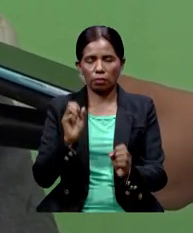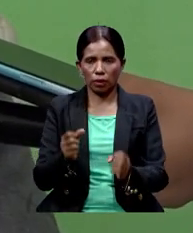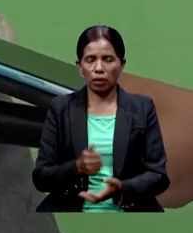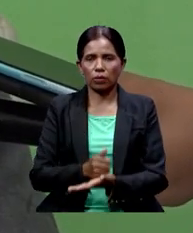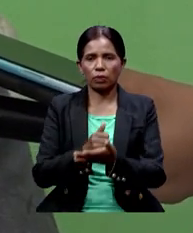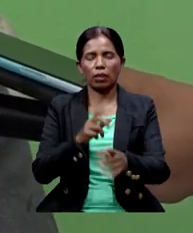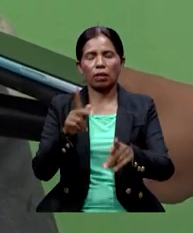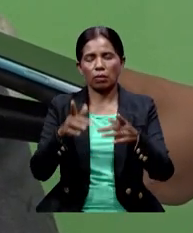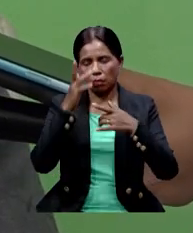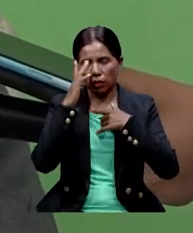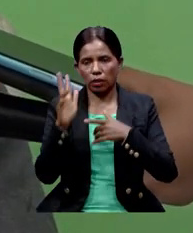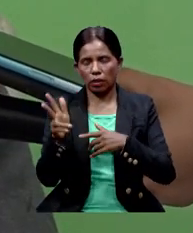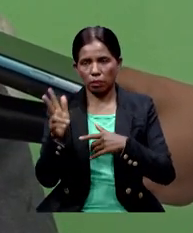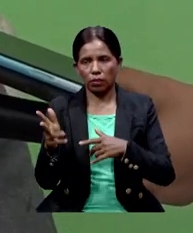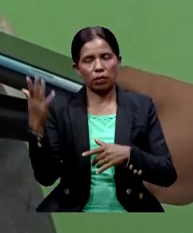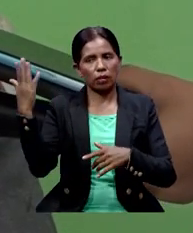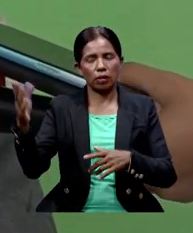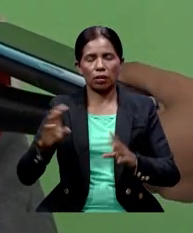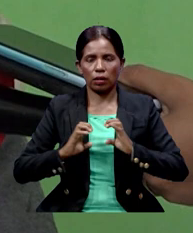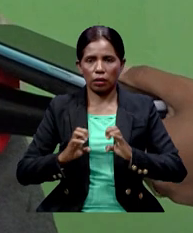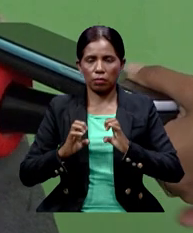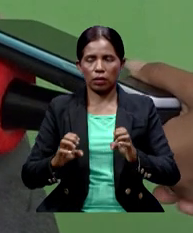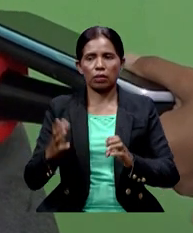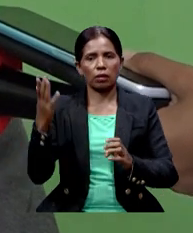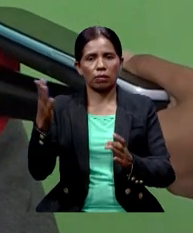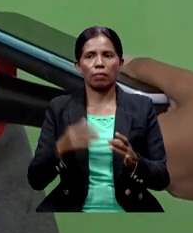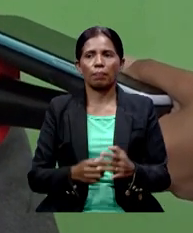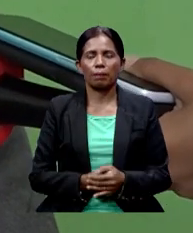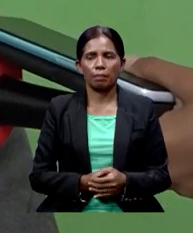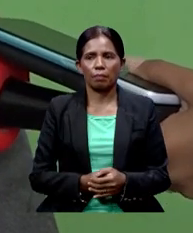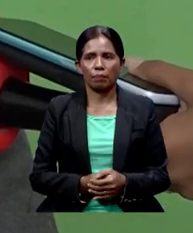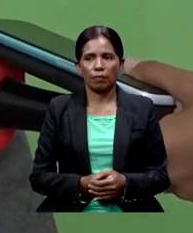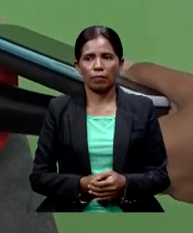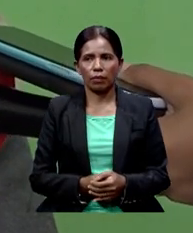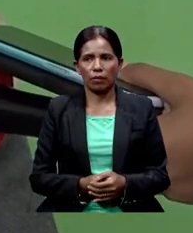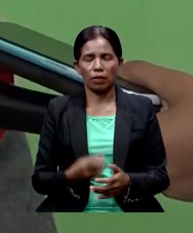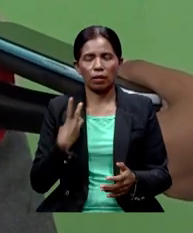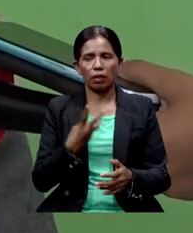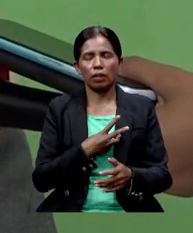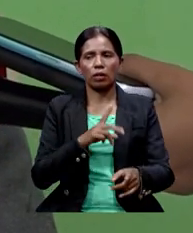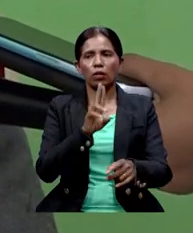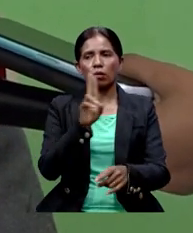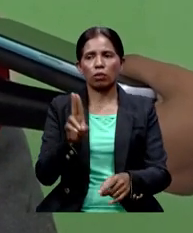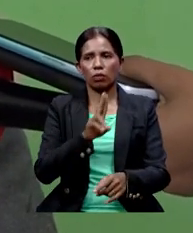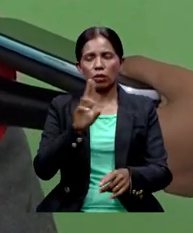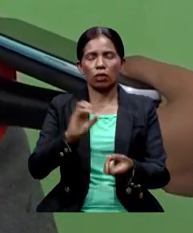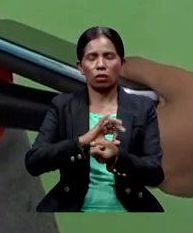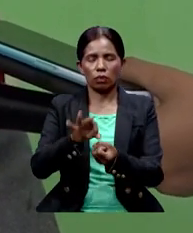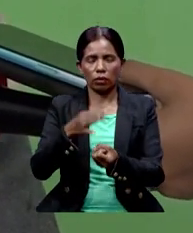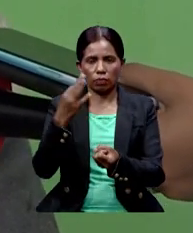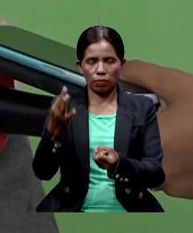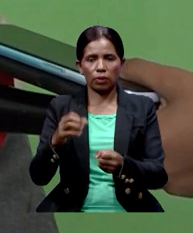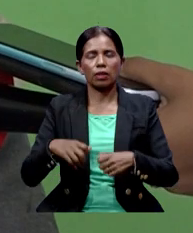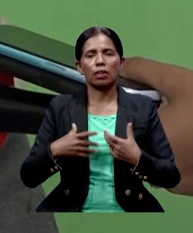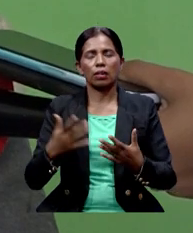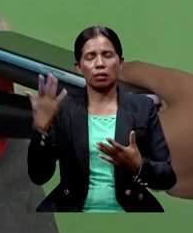nulo de liu a parte pulmonologia ne va ne pulmonologia ne va ne ca ita usa contratado covid ne hira que se ne va